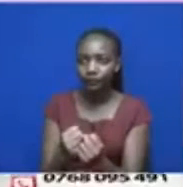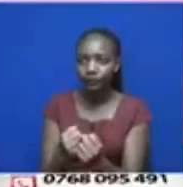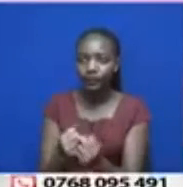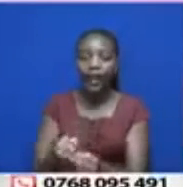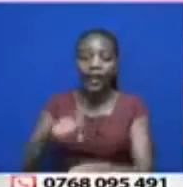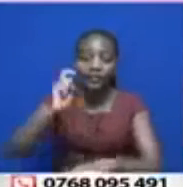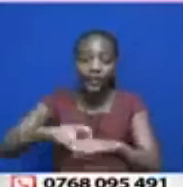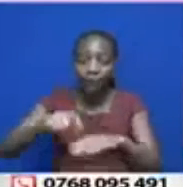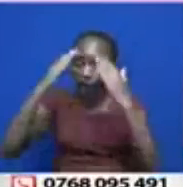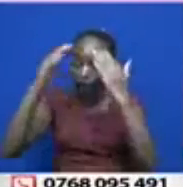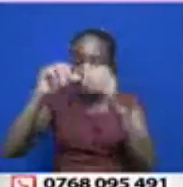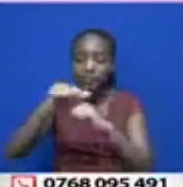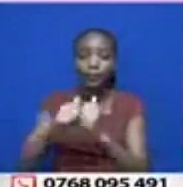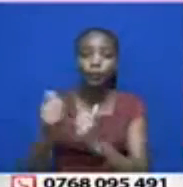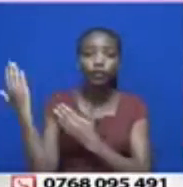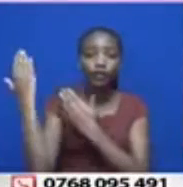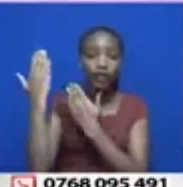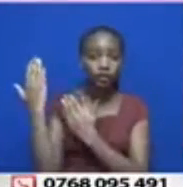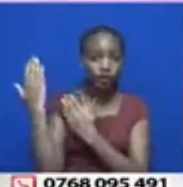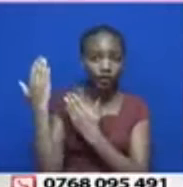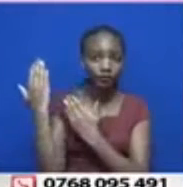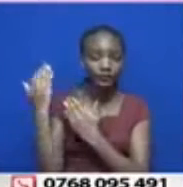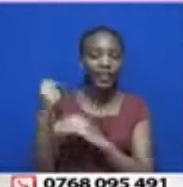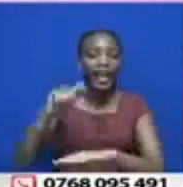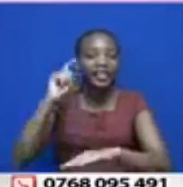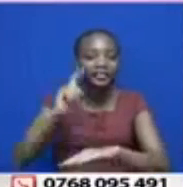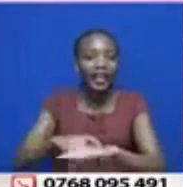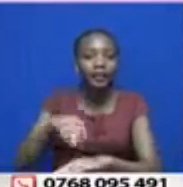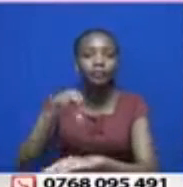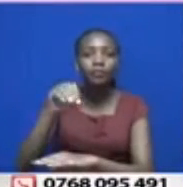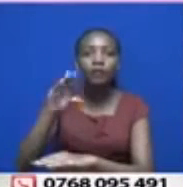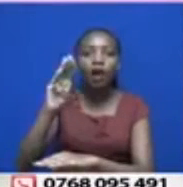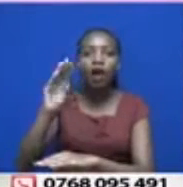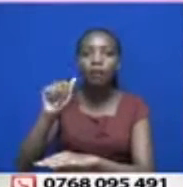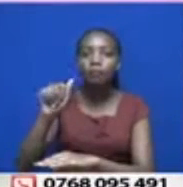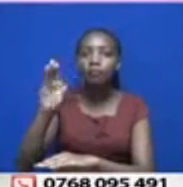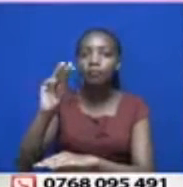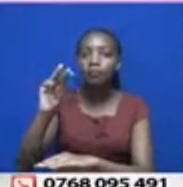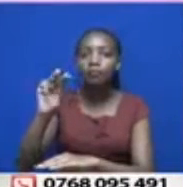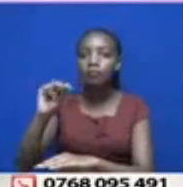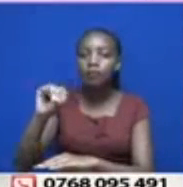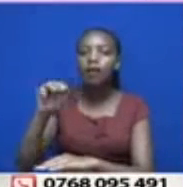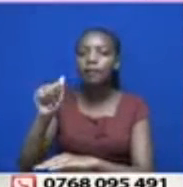historia, wakati Rais Obama alitaka kuanza